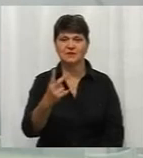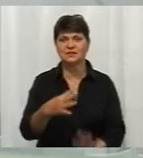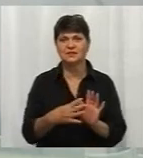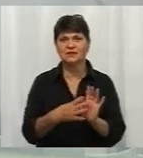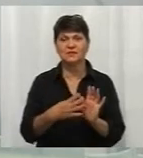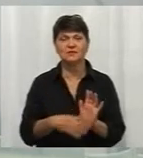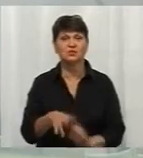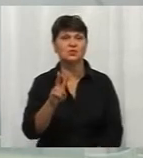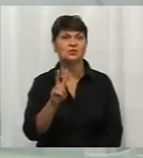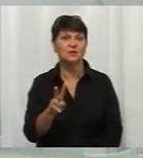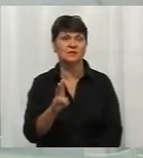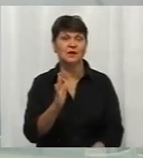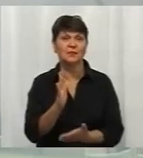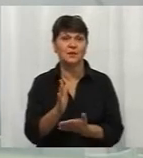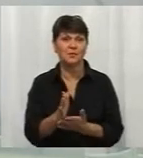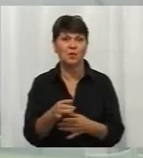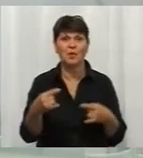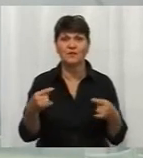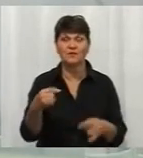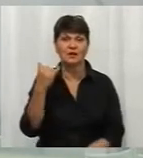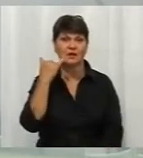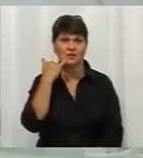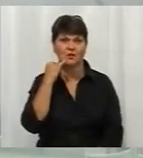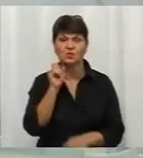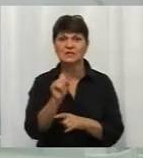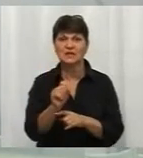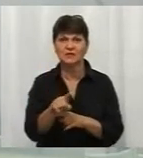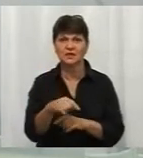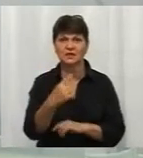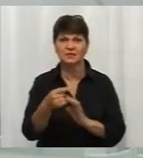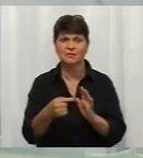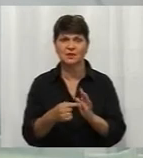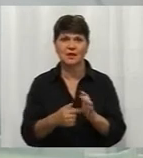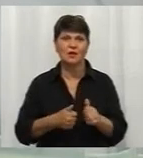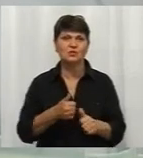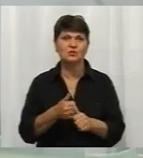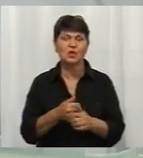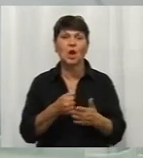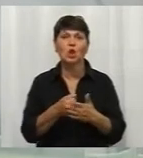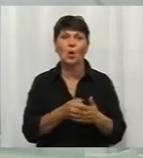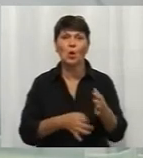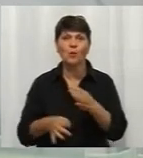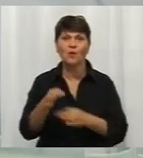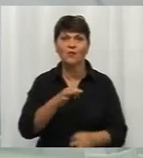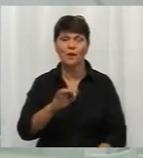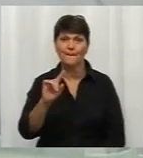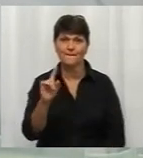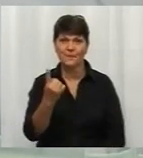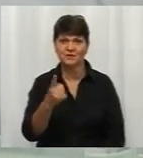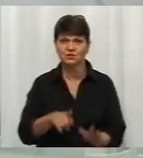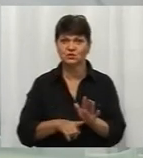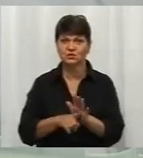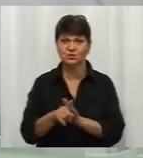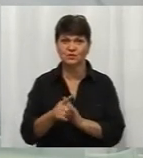55-29-92, телефон прямого ефіру. Телефонуйте, ставте свої запитання, долучайтеся до обговорення. Перш ніж розпочнемо